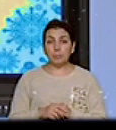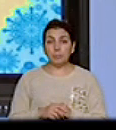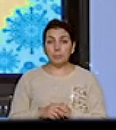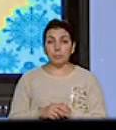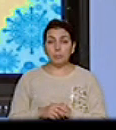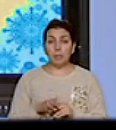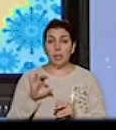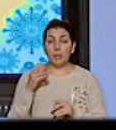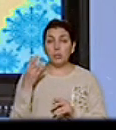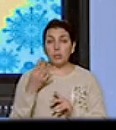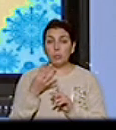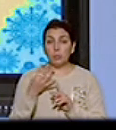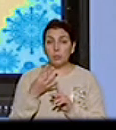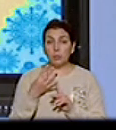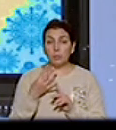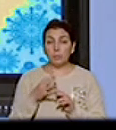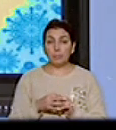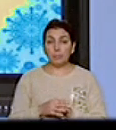На четвертый,